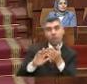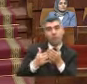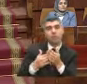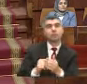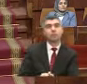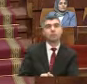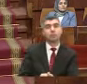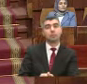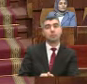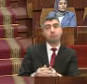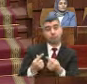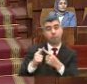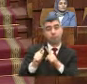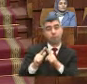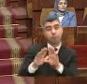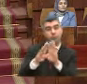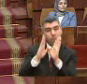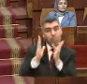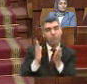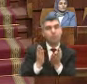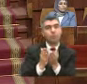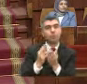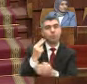بالتخصصات الشامله للجامعه